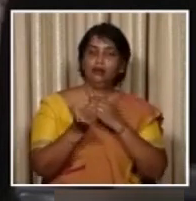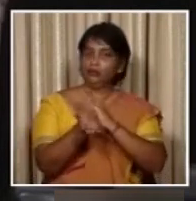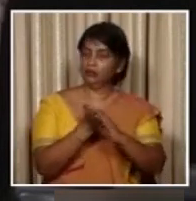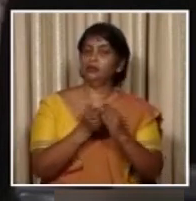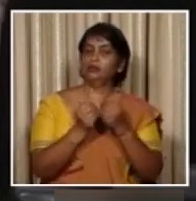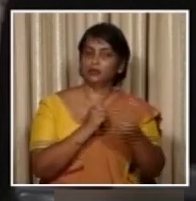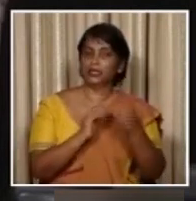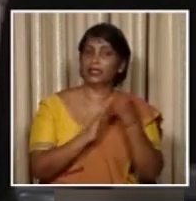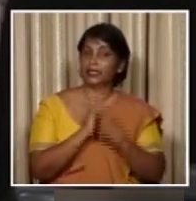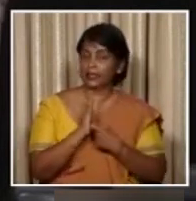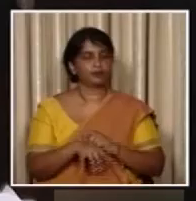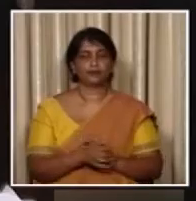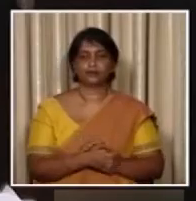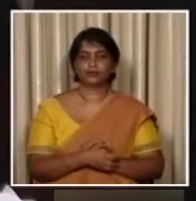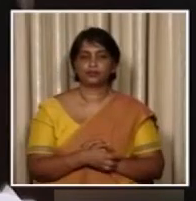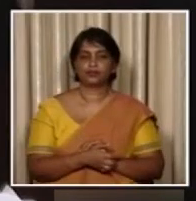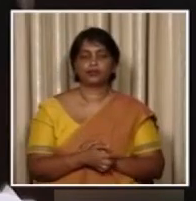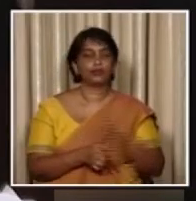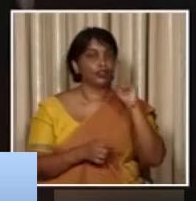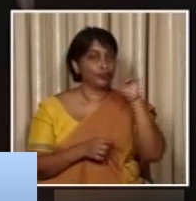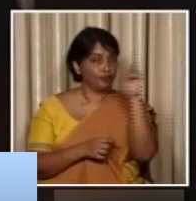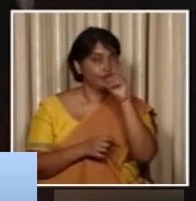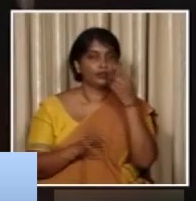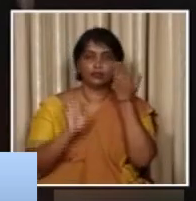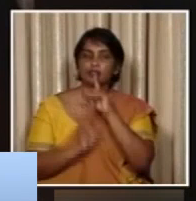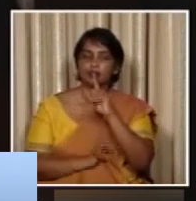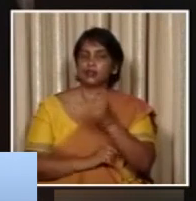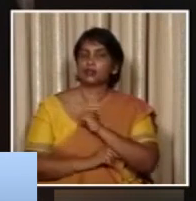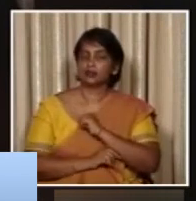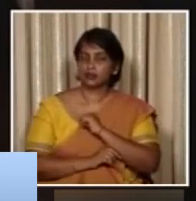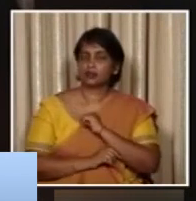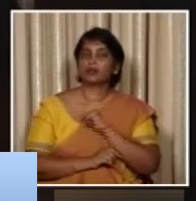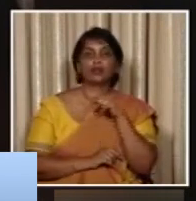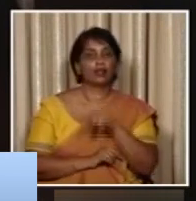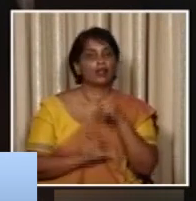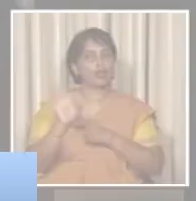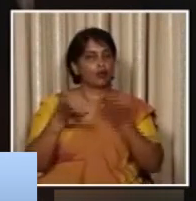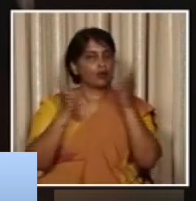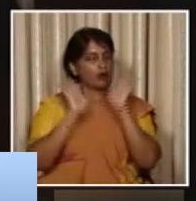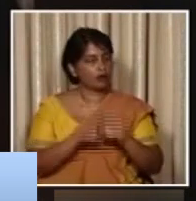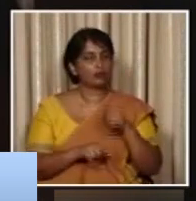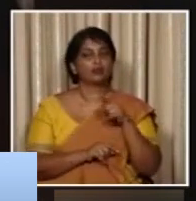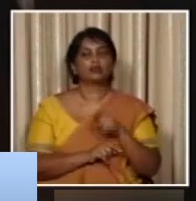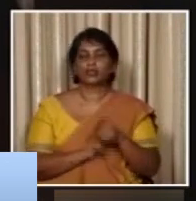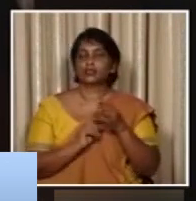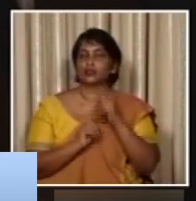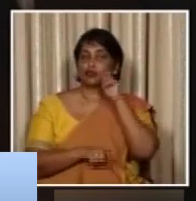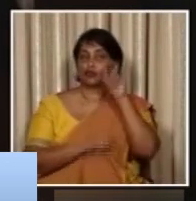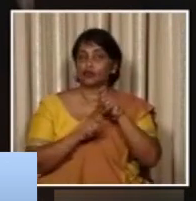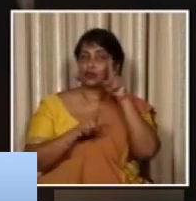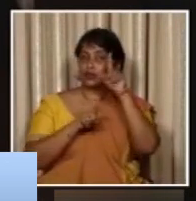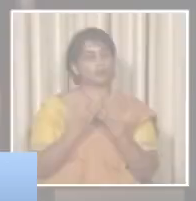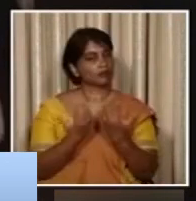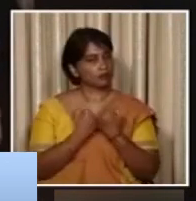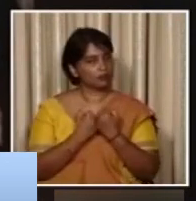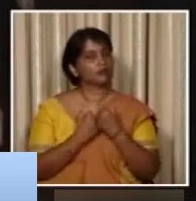සඳහා නීතිපති දෙපාර්තමේන්තු විදියට පළමුවෙන්ම අපි ඉදිරිපත් කරන්න කැමති මේ වසර අවසානයේ ජනතා ආශිර්වාදයෙන්